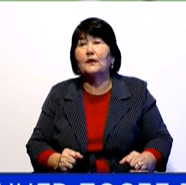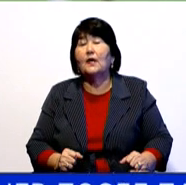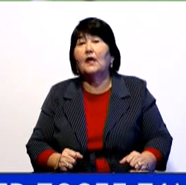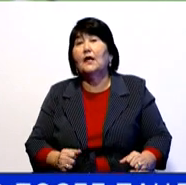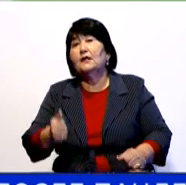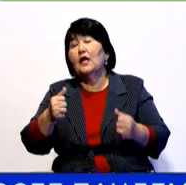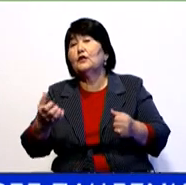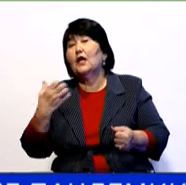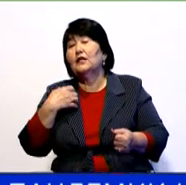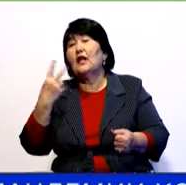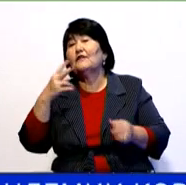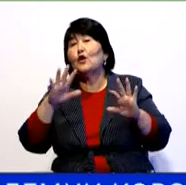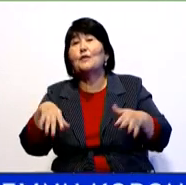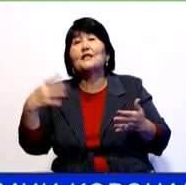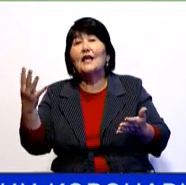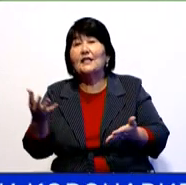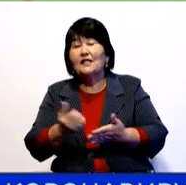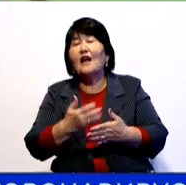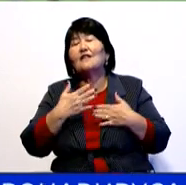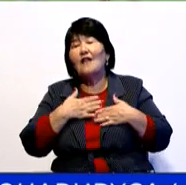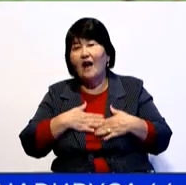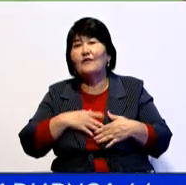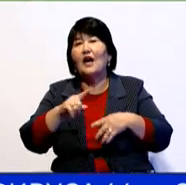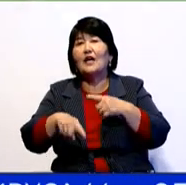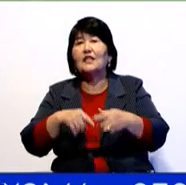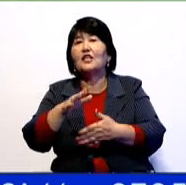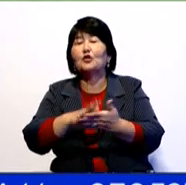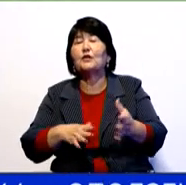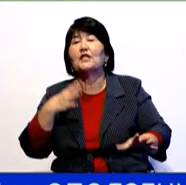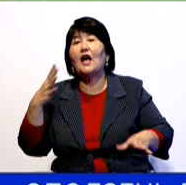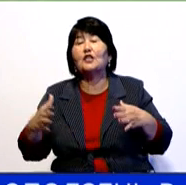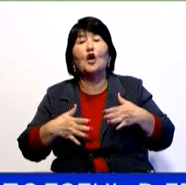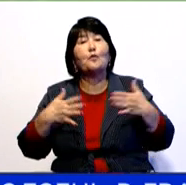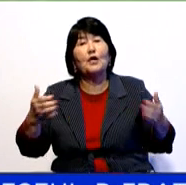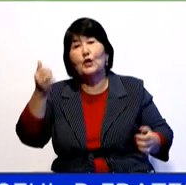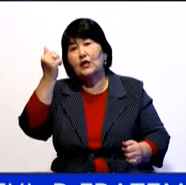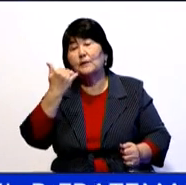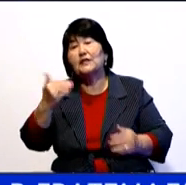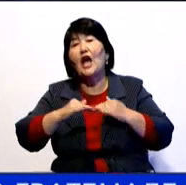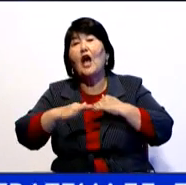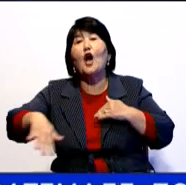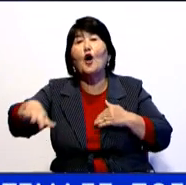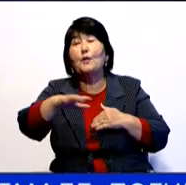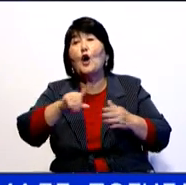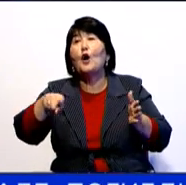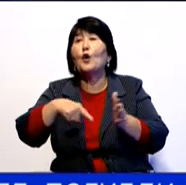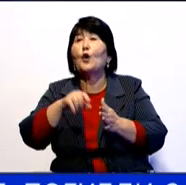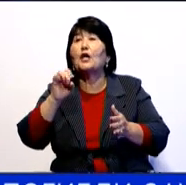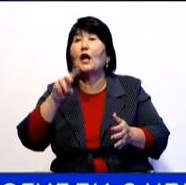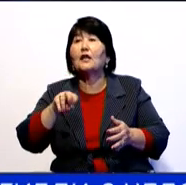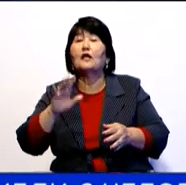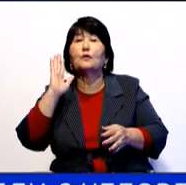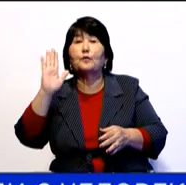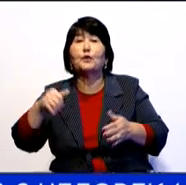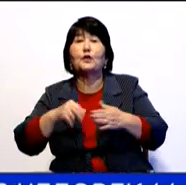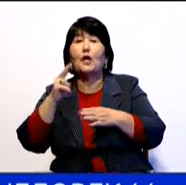На турнире в Кызылорде второе место заняли. Довольны. Дальше продолжаем тренировки. Большое спасибо за поле. В городе Аральске до конца года